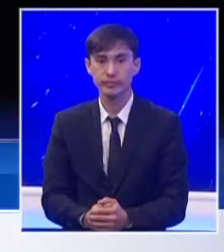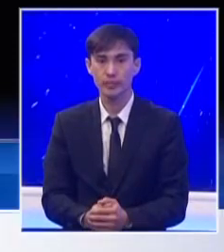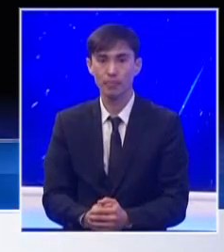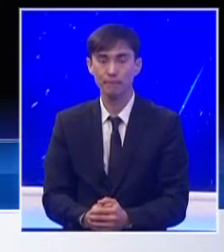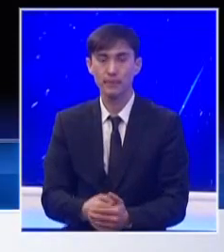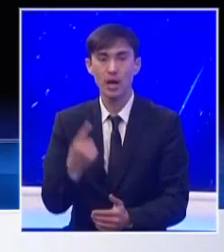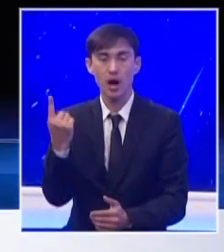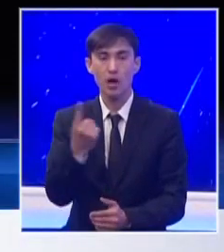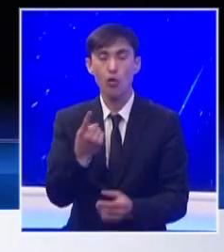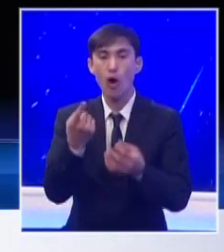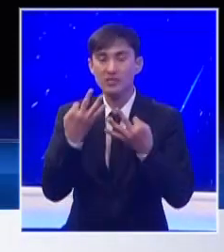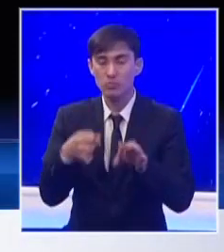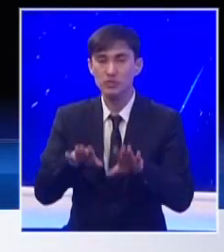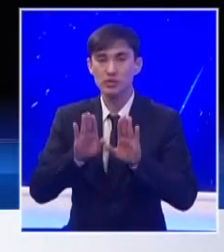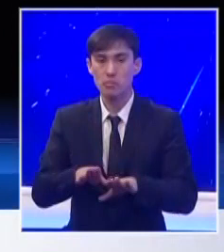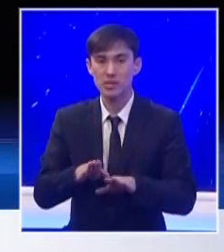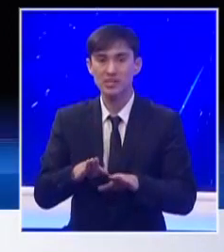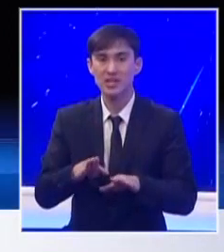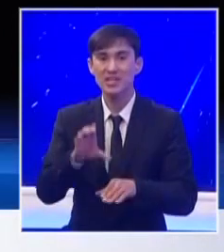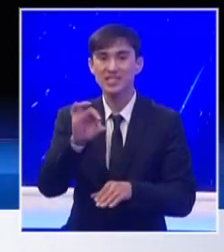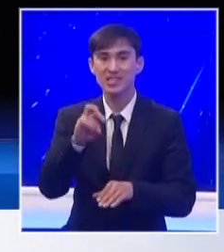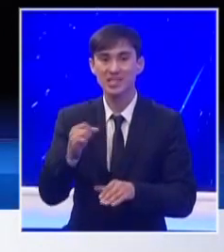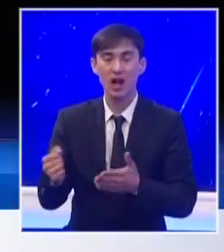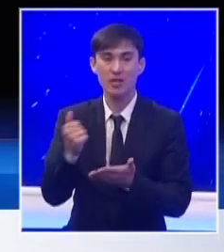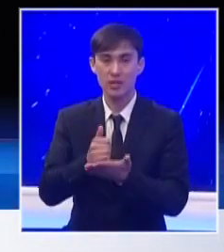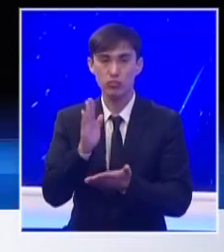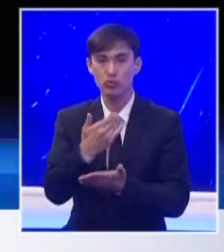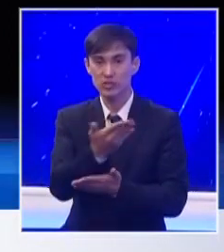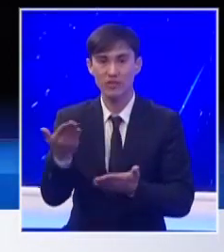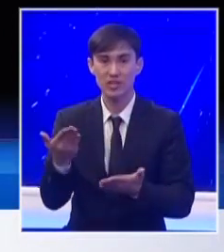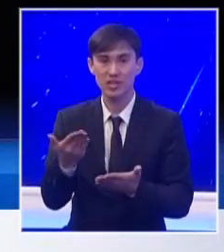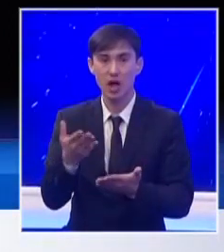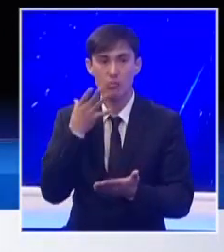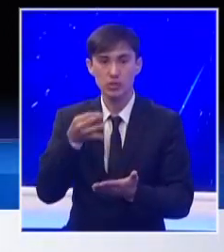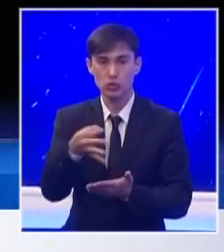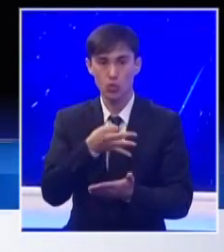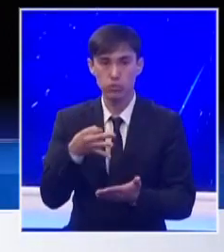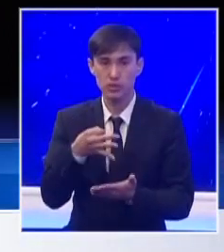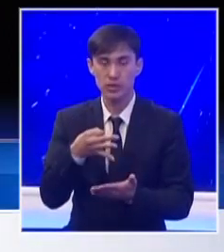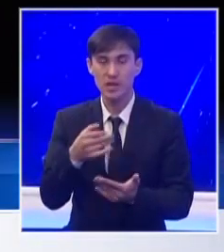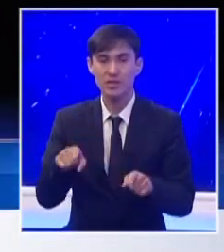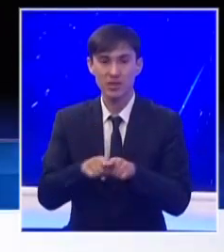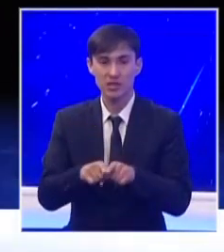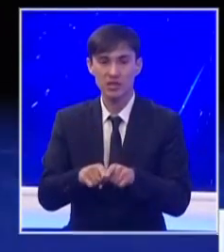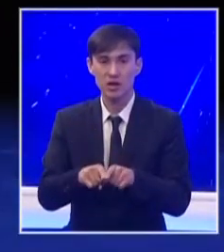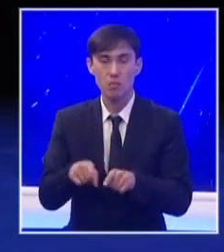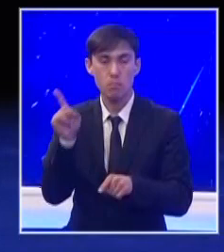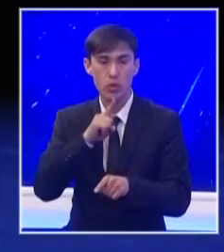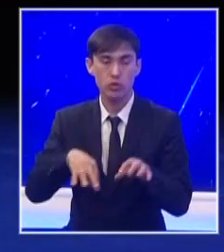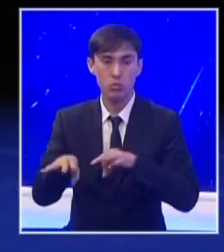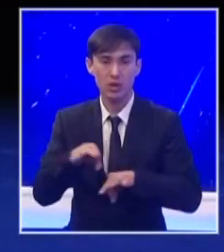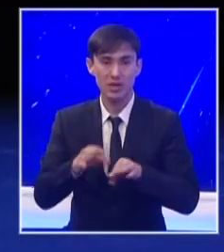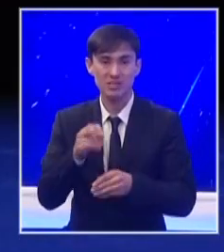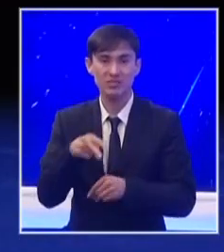На одно освободившееся место в Сенате кандидат будет избираться из вашей, Алматинской области. Также в виде пилотного проекта